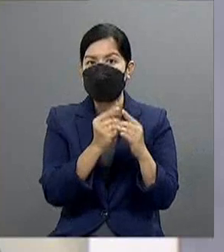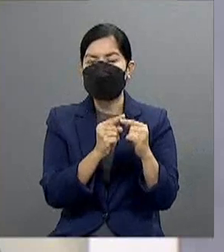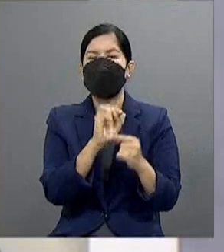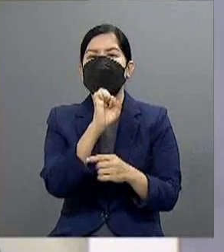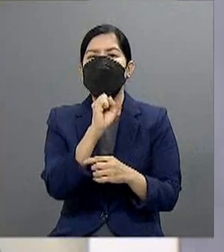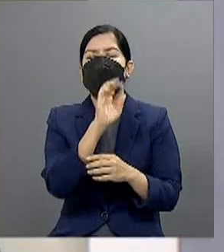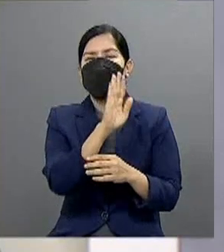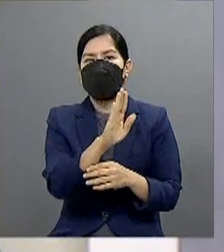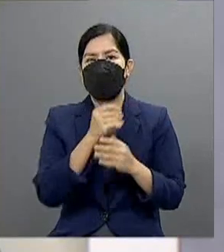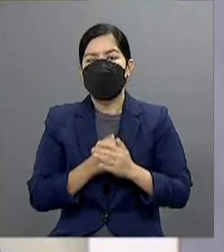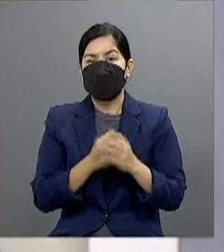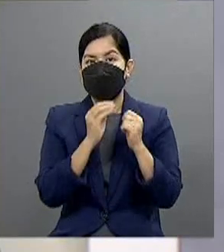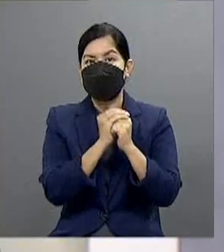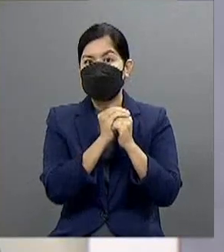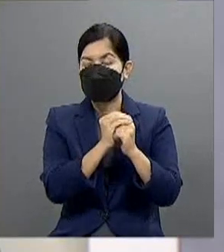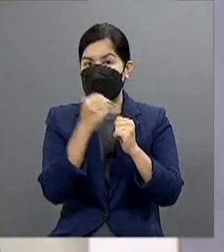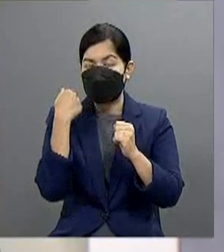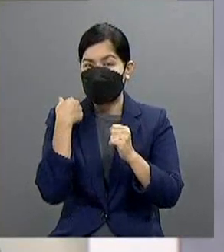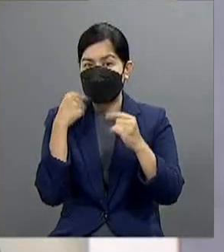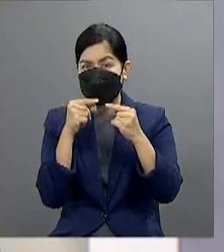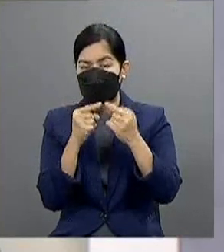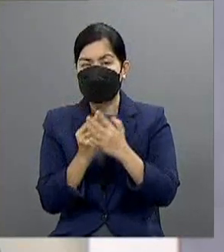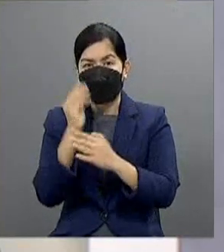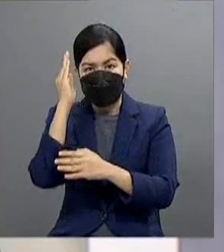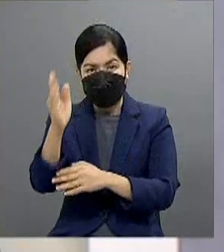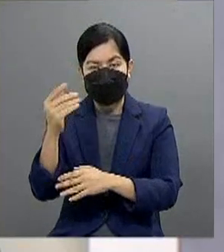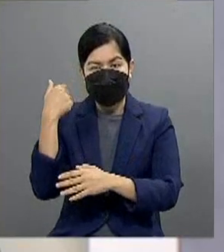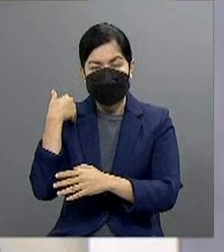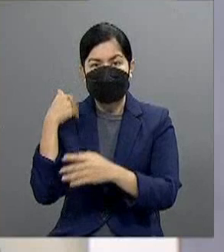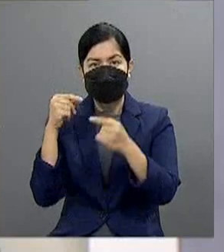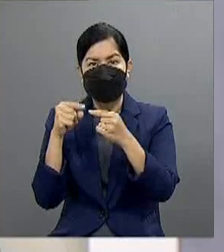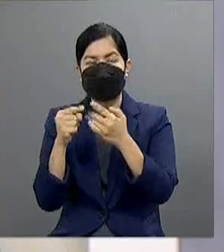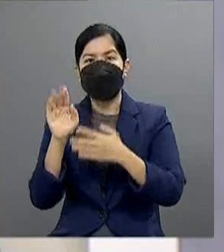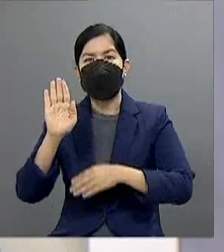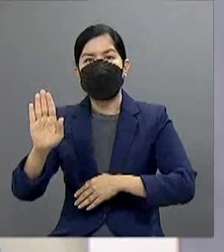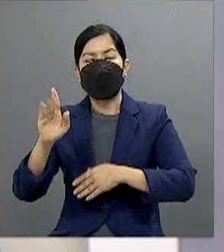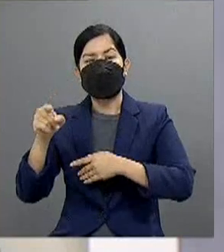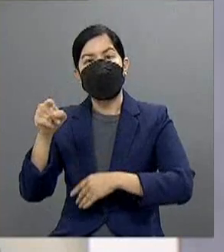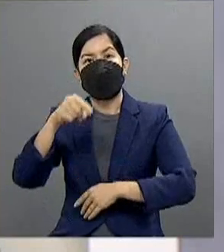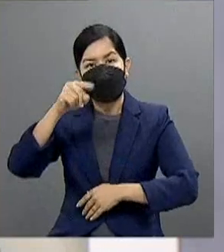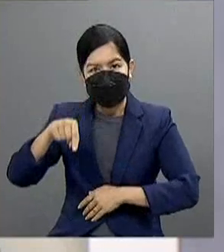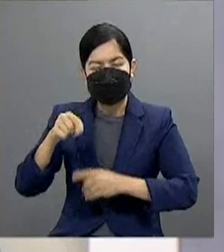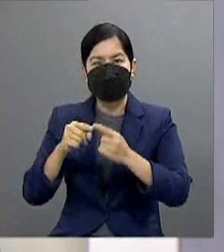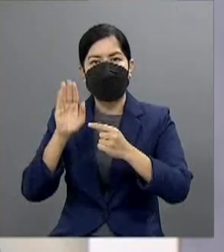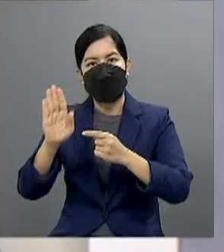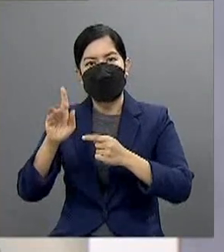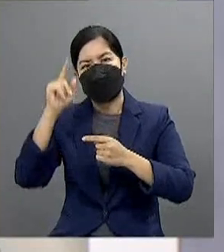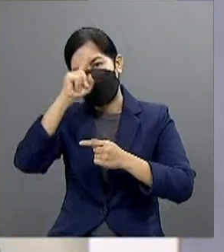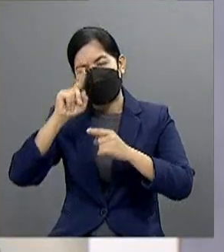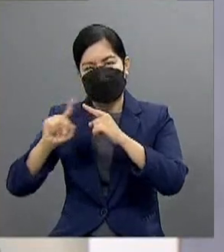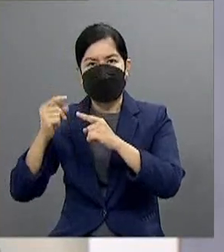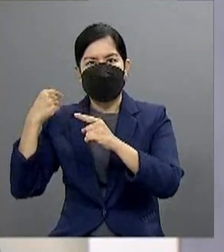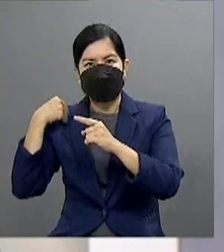อัลฟาต่างๆในเฟสที่2เฟสที่3เนี่ยจะลองมาใช้ด้วยถ้ามันสามารถควบคุมได้ดีสร้างภูมิคุ้มกันได้ดีเนี่ยก็จะ